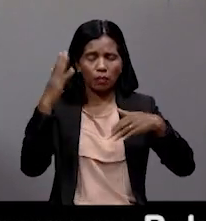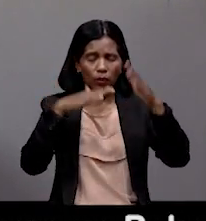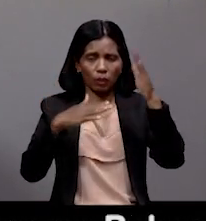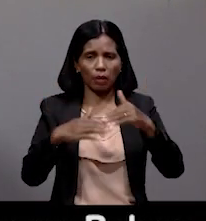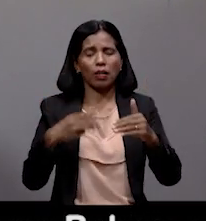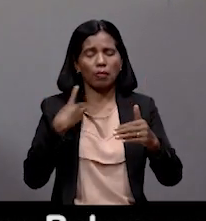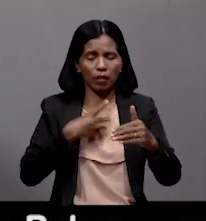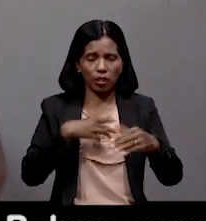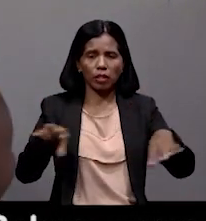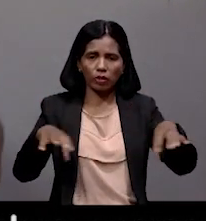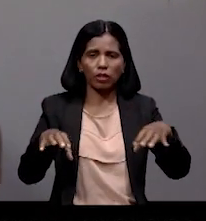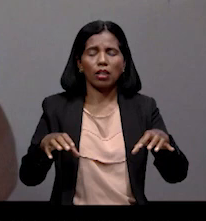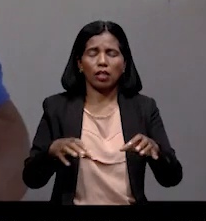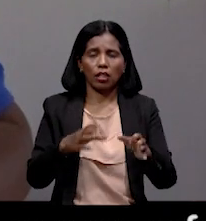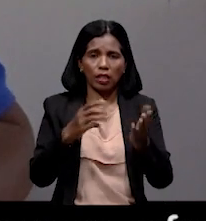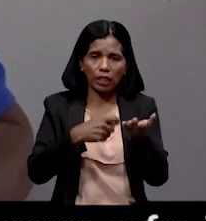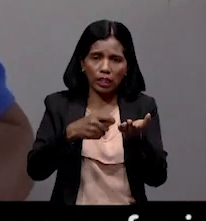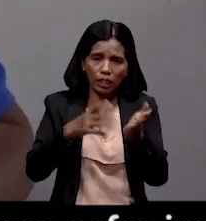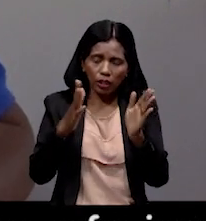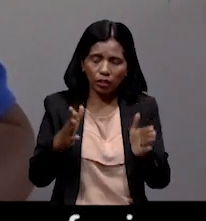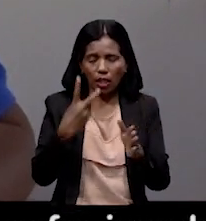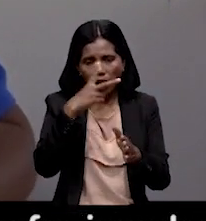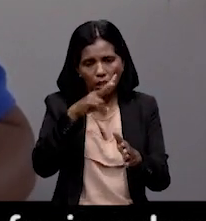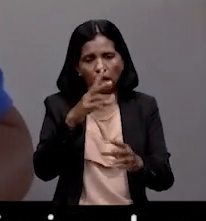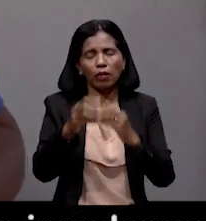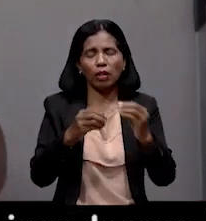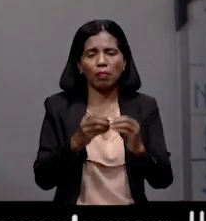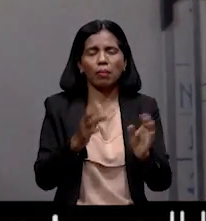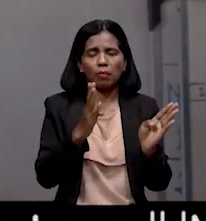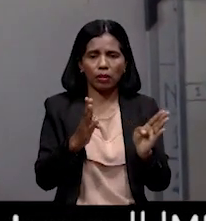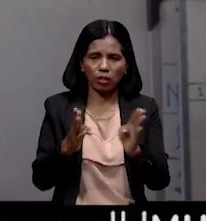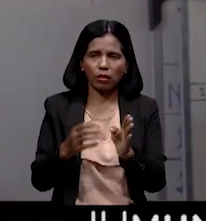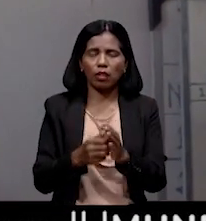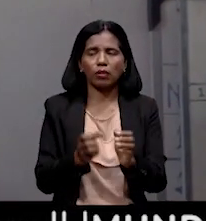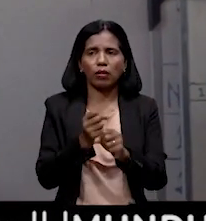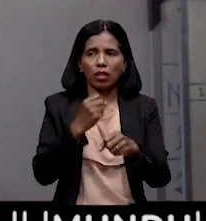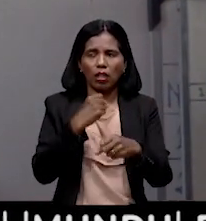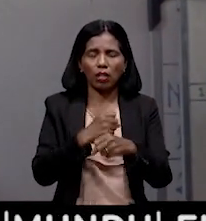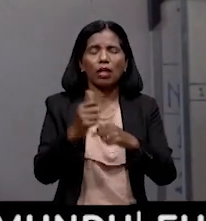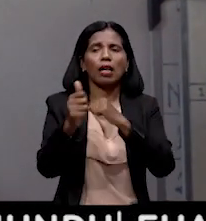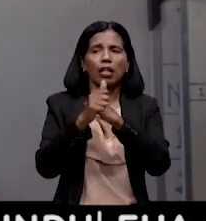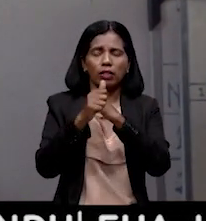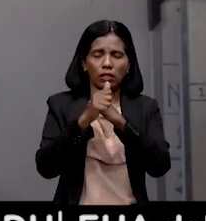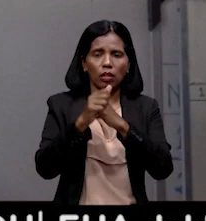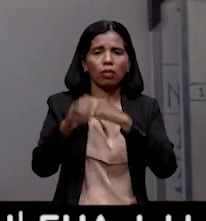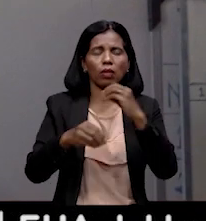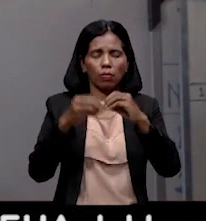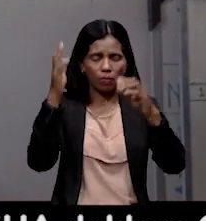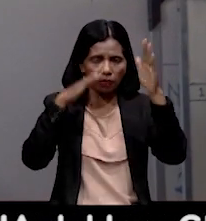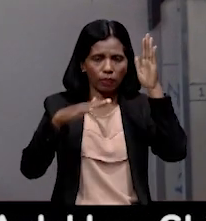horsek no prosesu garantu nemak ite persija atau halo asang rumah ligadu ho problema ne ite